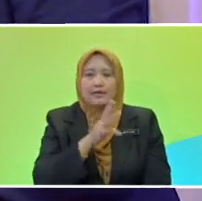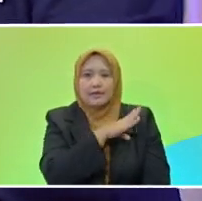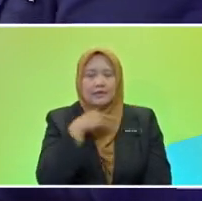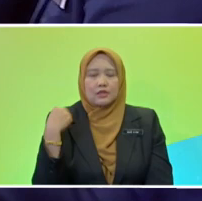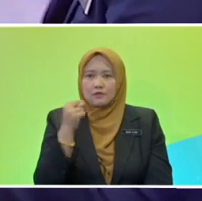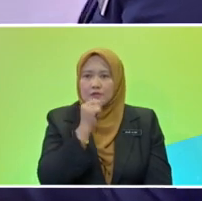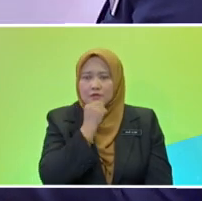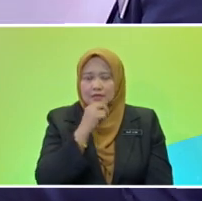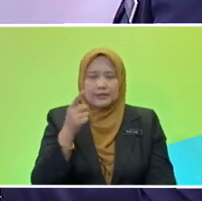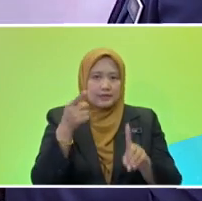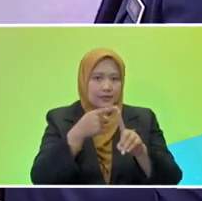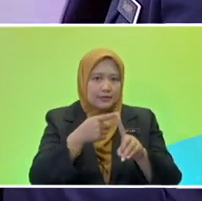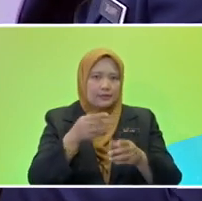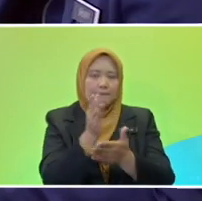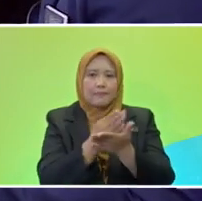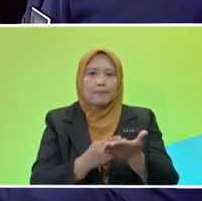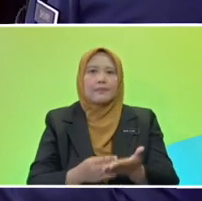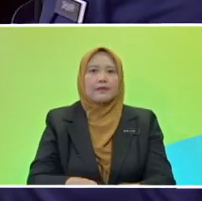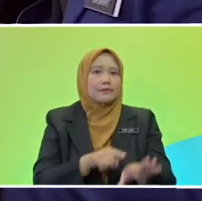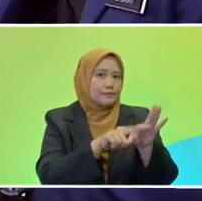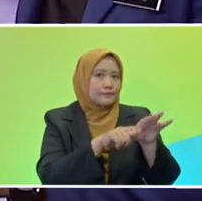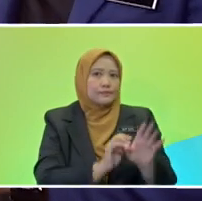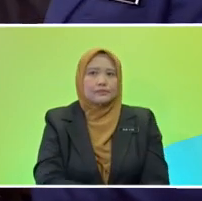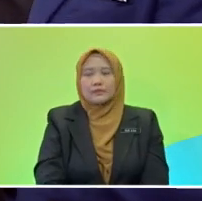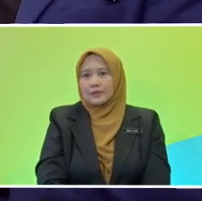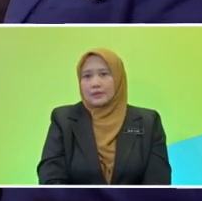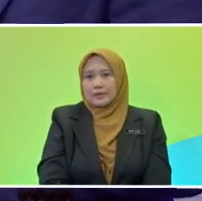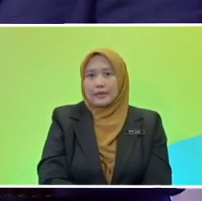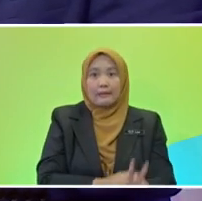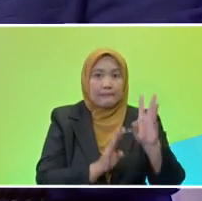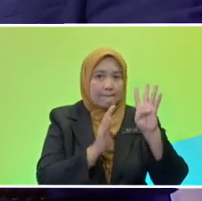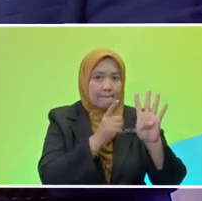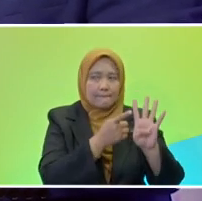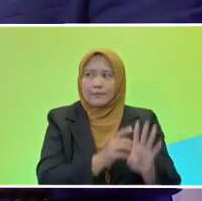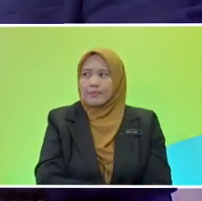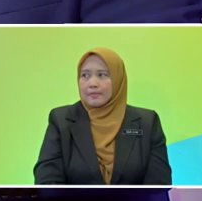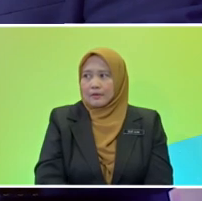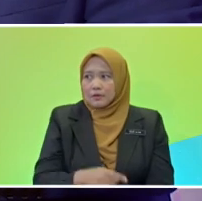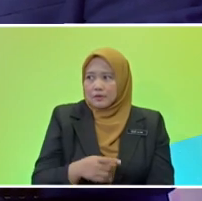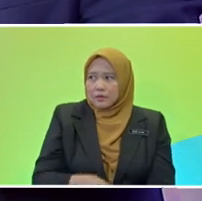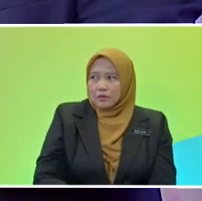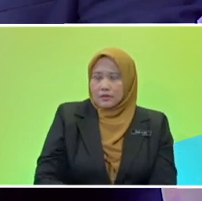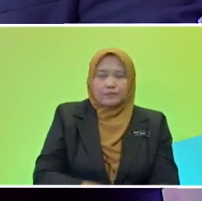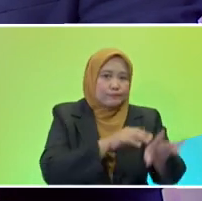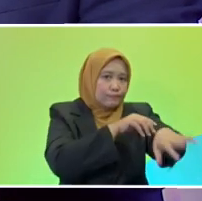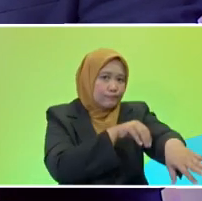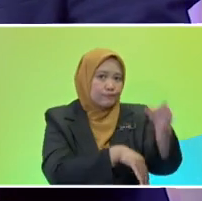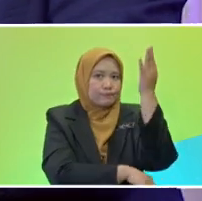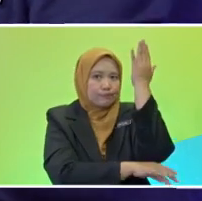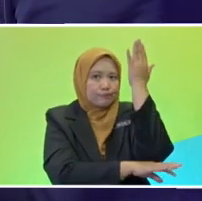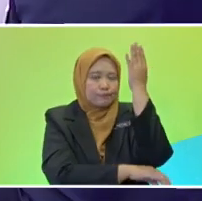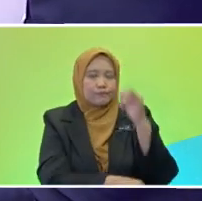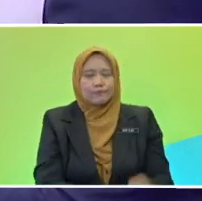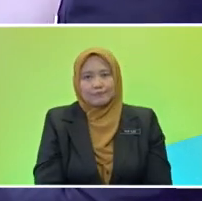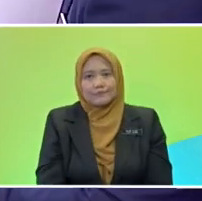tepat juga dan yang terakhir dan nutrien daripada tanah dan menyokong pukul